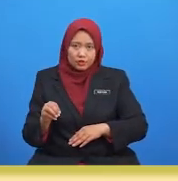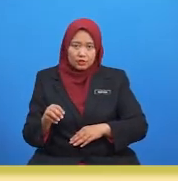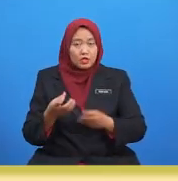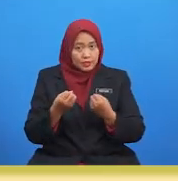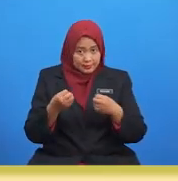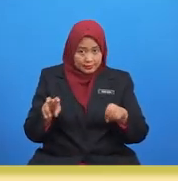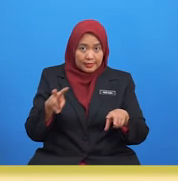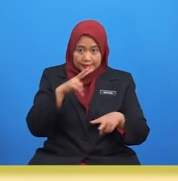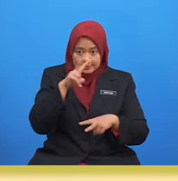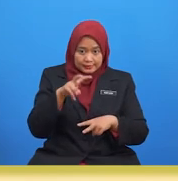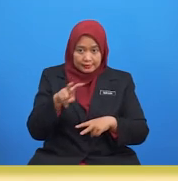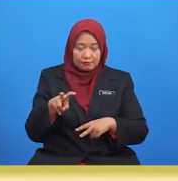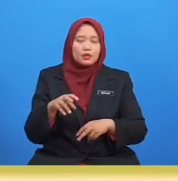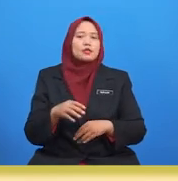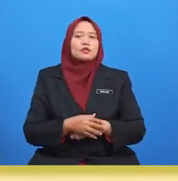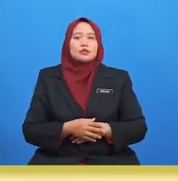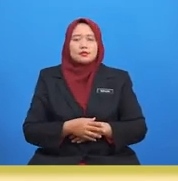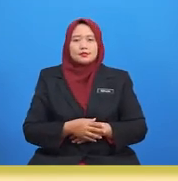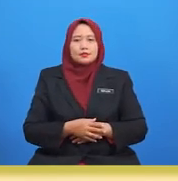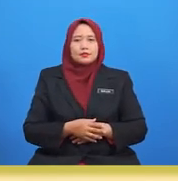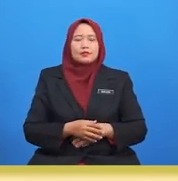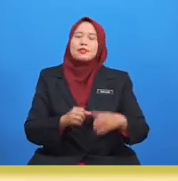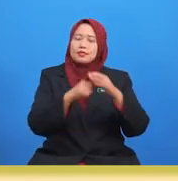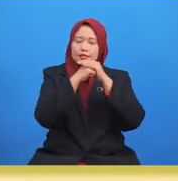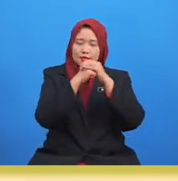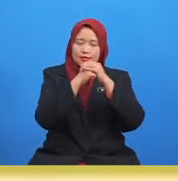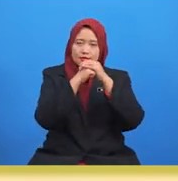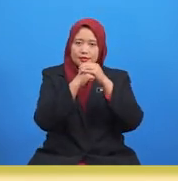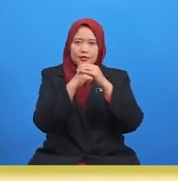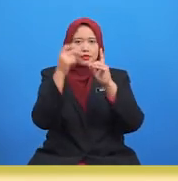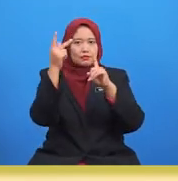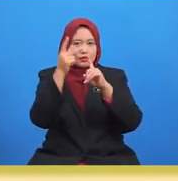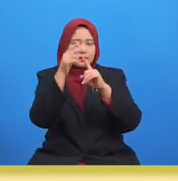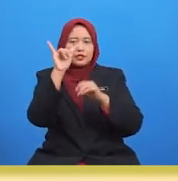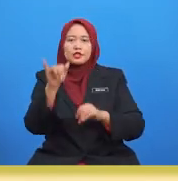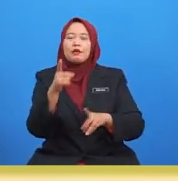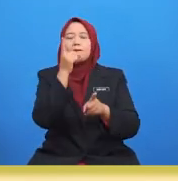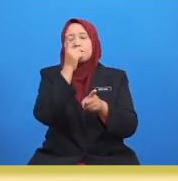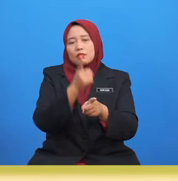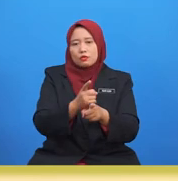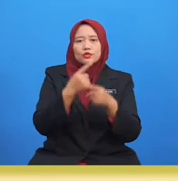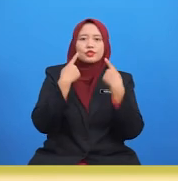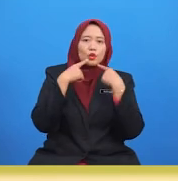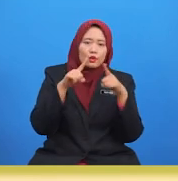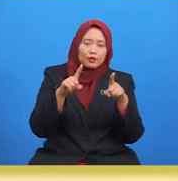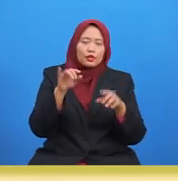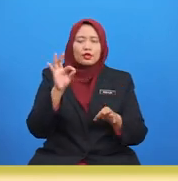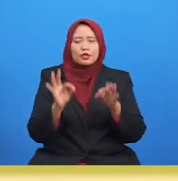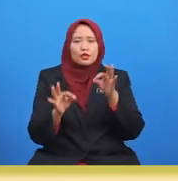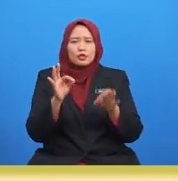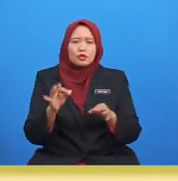anda? Tahniah saya ucapkan kepada murid yang betul jawapannya. Bagi yang salah, jangan putus